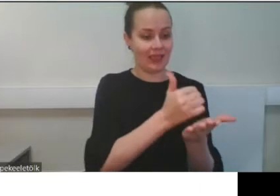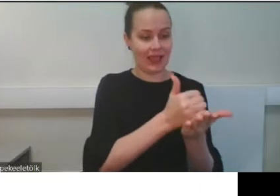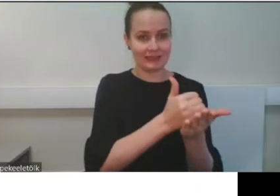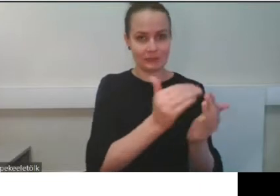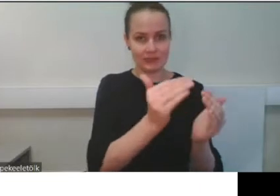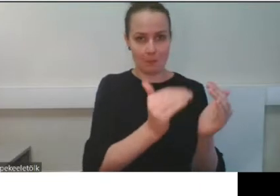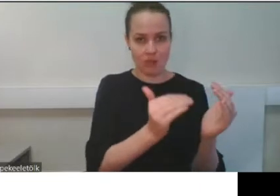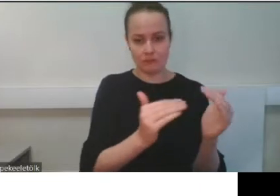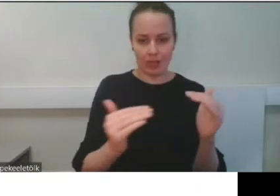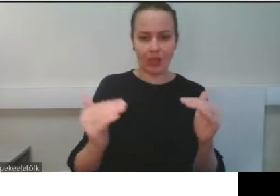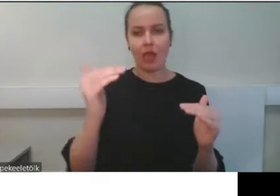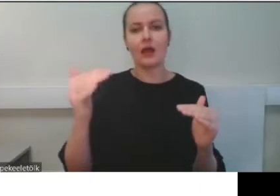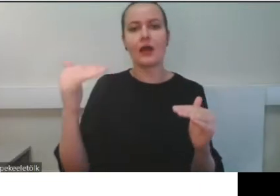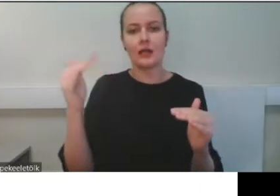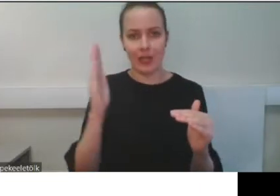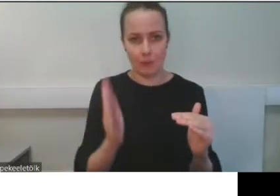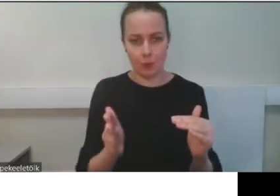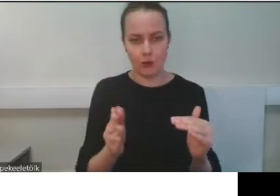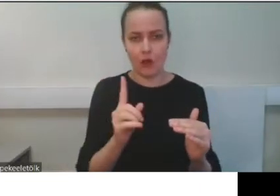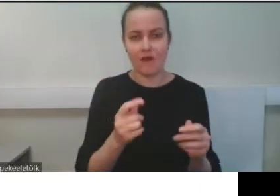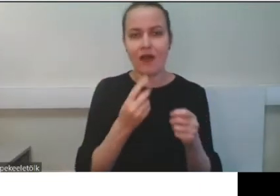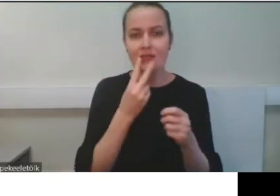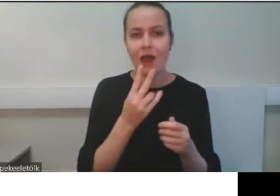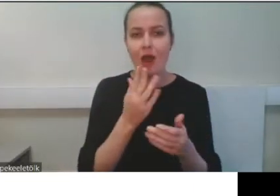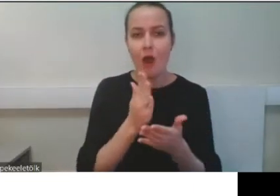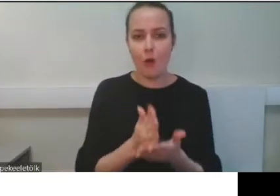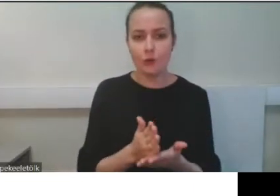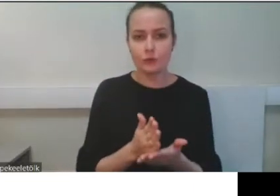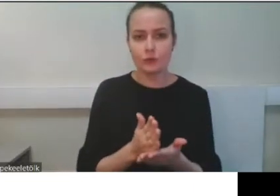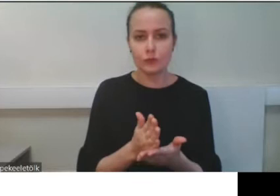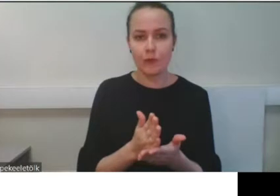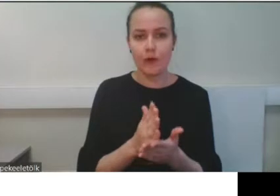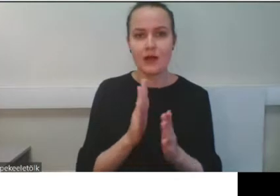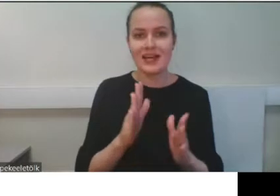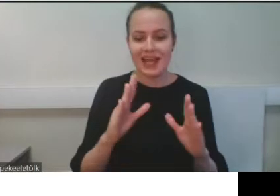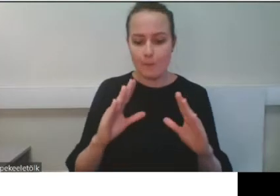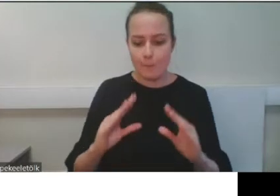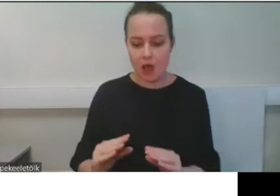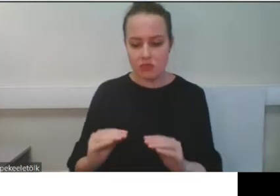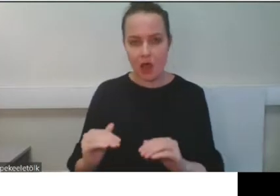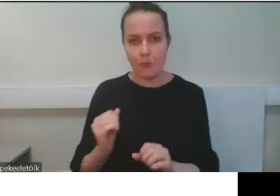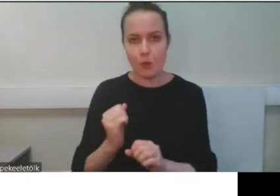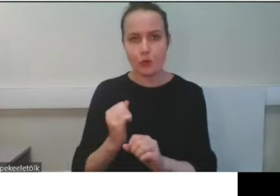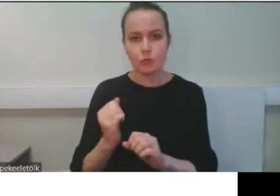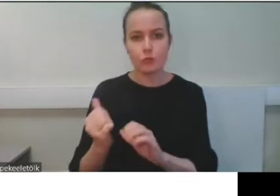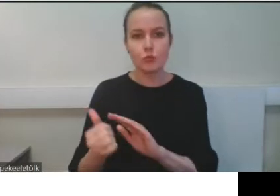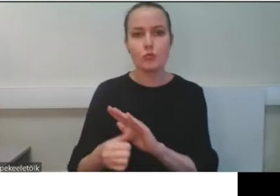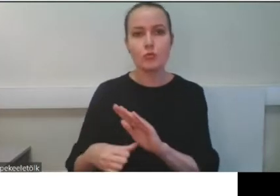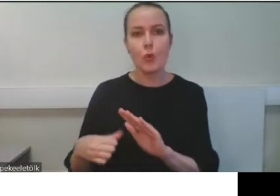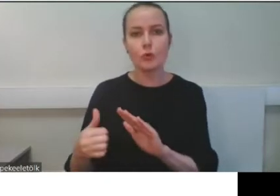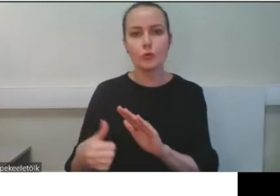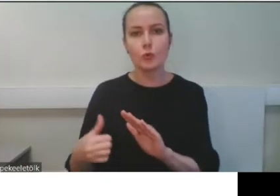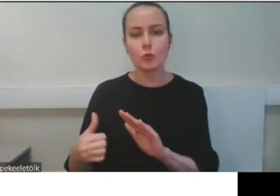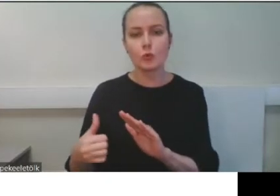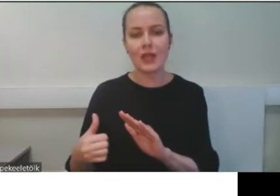vähenenud , väiksemaks muutunud siis . ja see ei ole siis omane ainult puuetega inimestele või vähenenud töövõimega